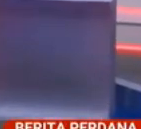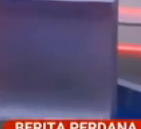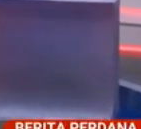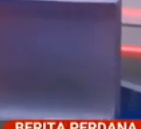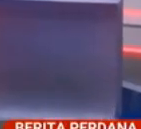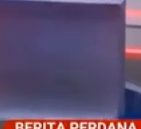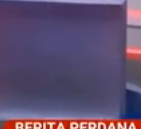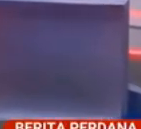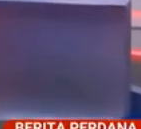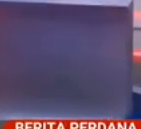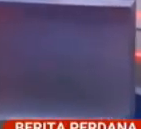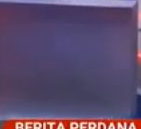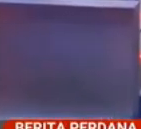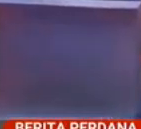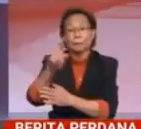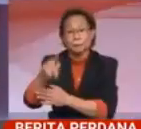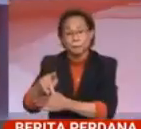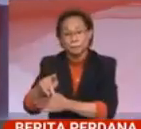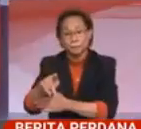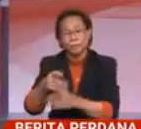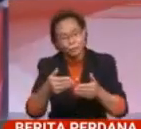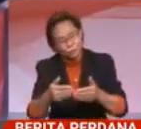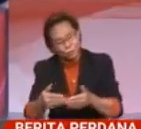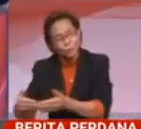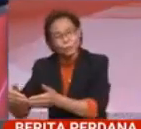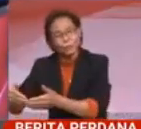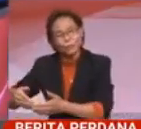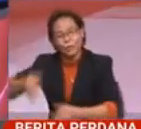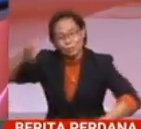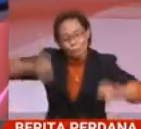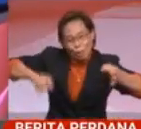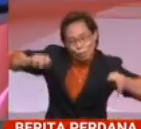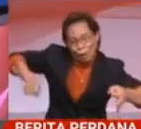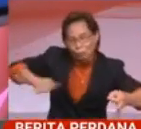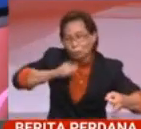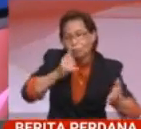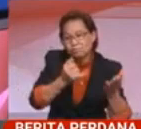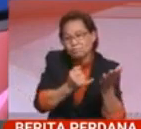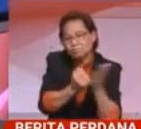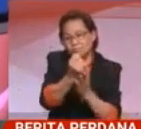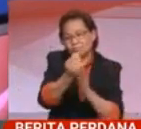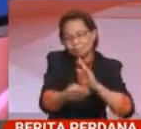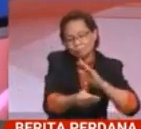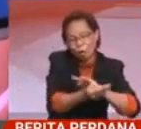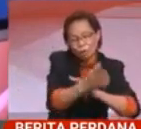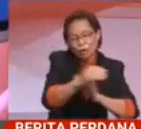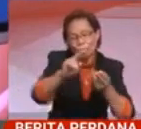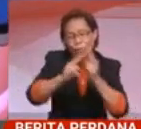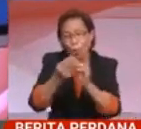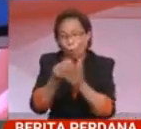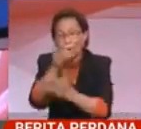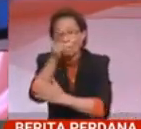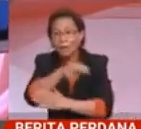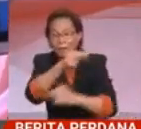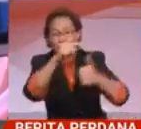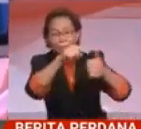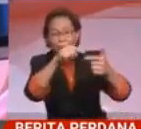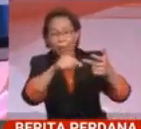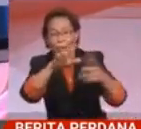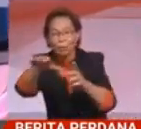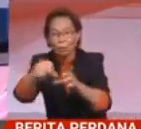saudara berita perdana kami teruskan dengan perkembangan perbicaraan Kids pecah amanah rasuah dan pengubahan uang haram